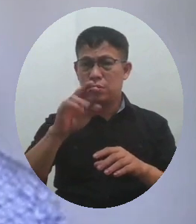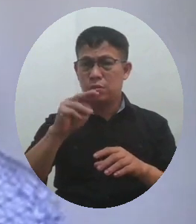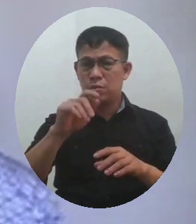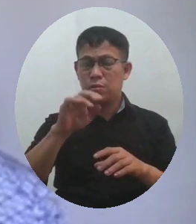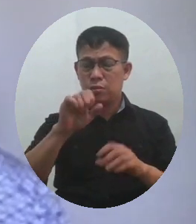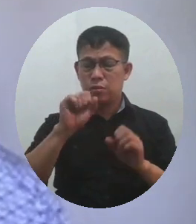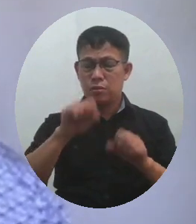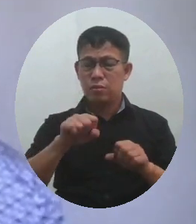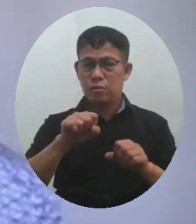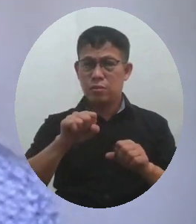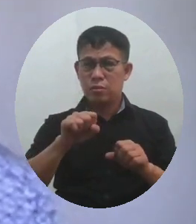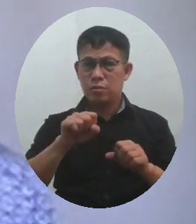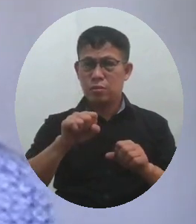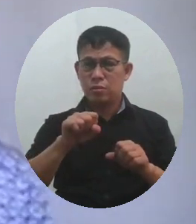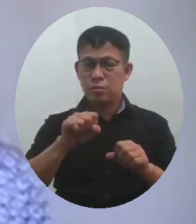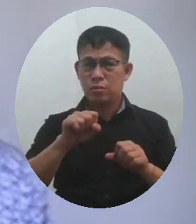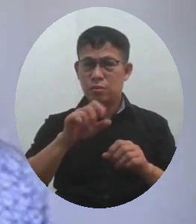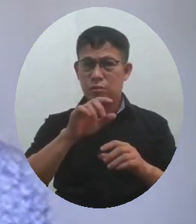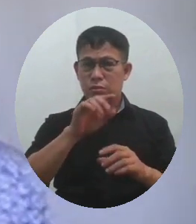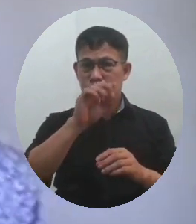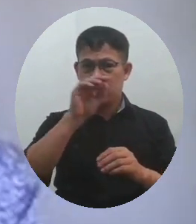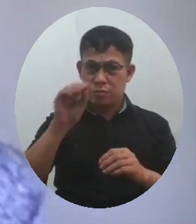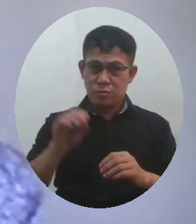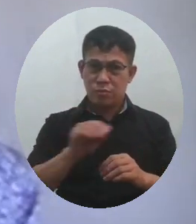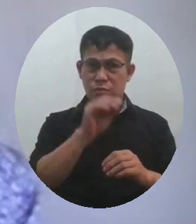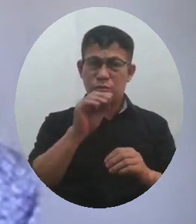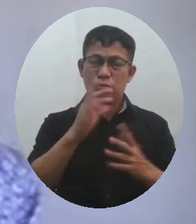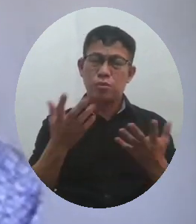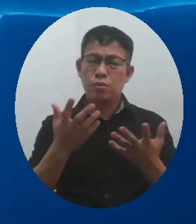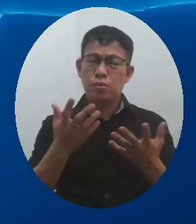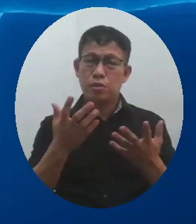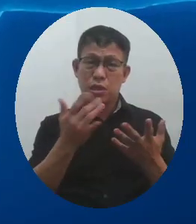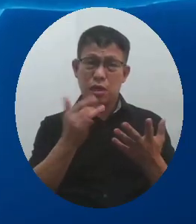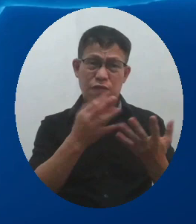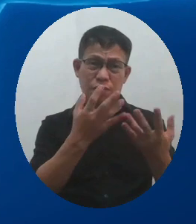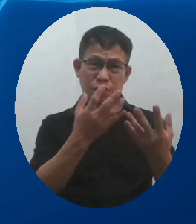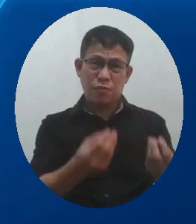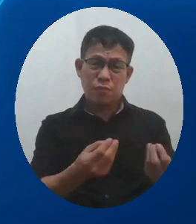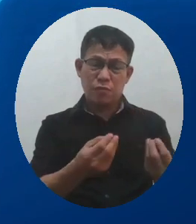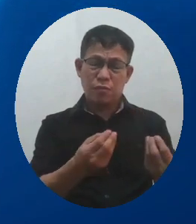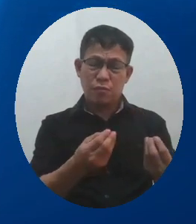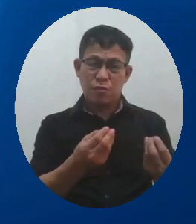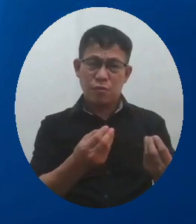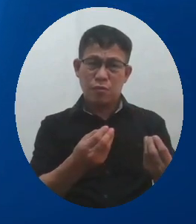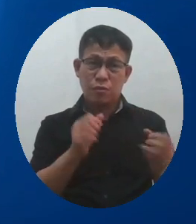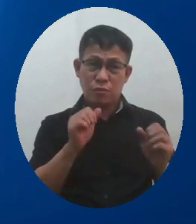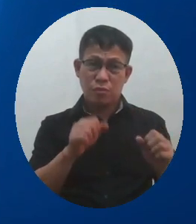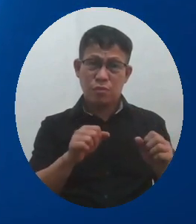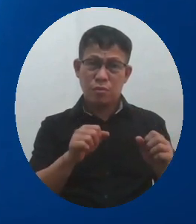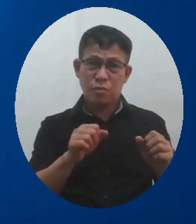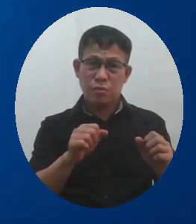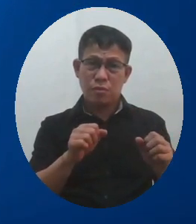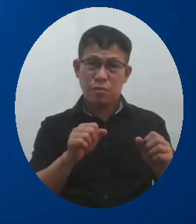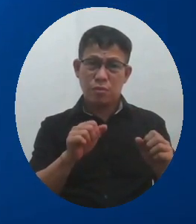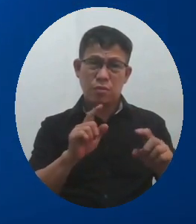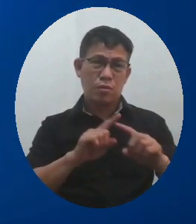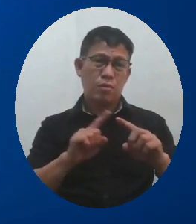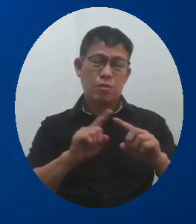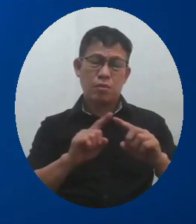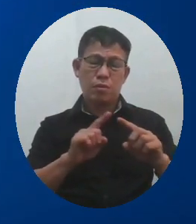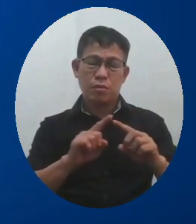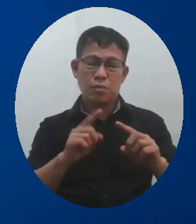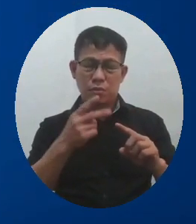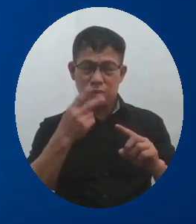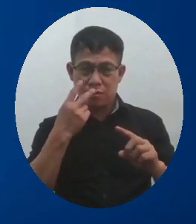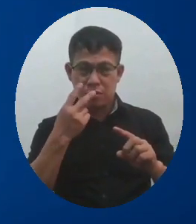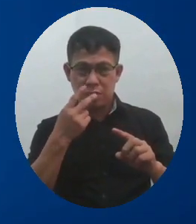katawan natin para ito'y kumilos na maayos. Ang kawalan nito, ang mga hormones na ito, ang maaari